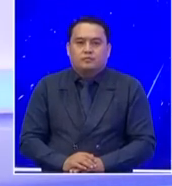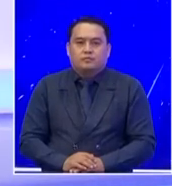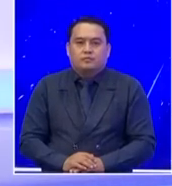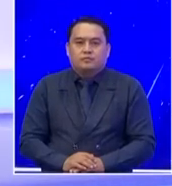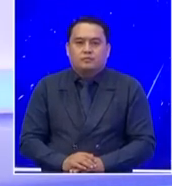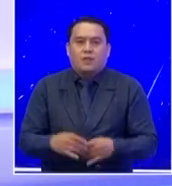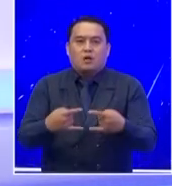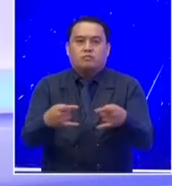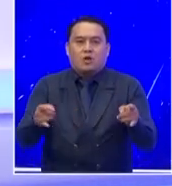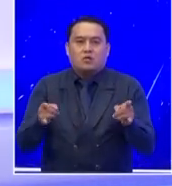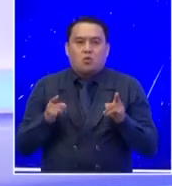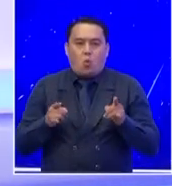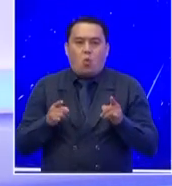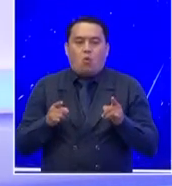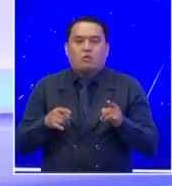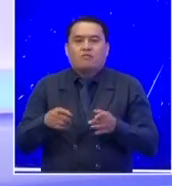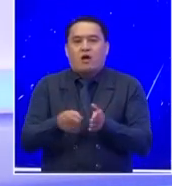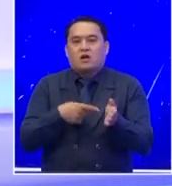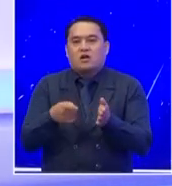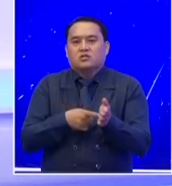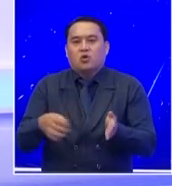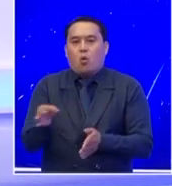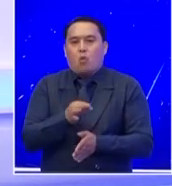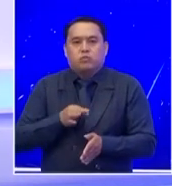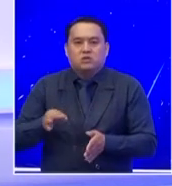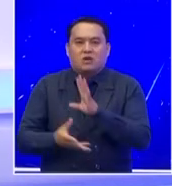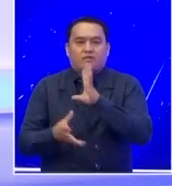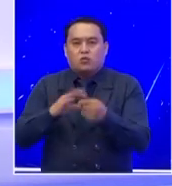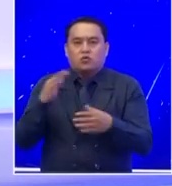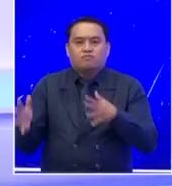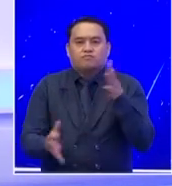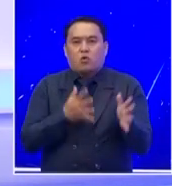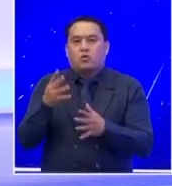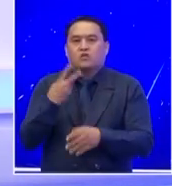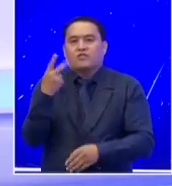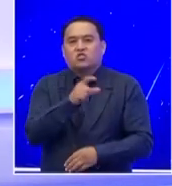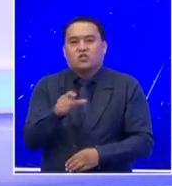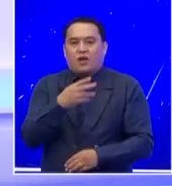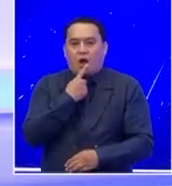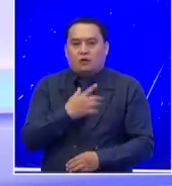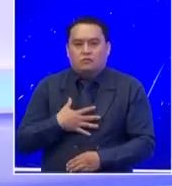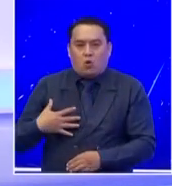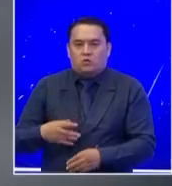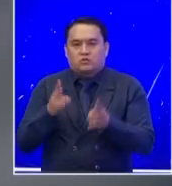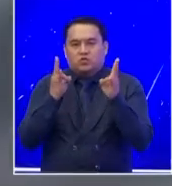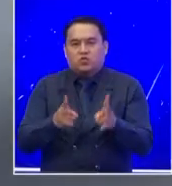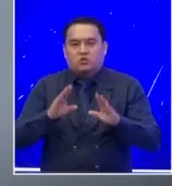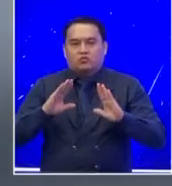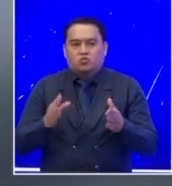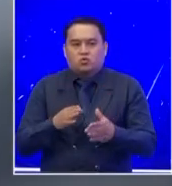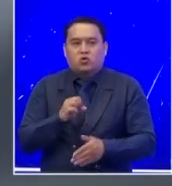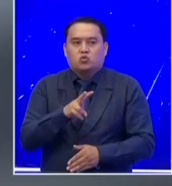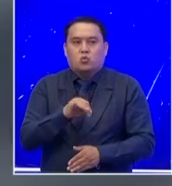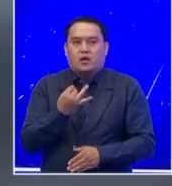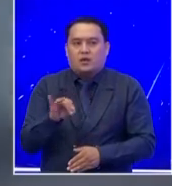Балкон с людьми сорвало ветром в Карагандинской области. В результате ЧП пострадали 2 человека. Инцидент произошел в поселке